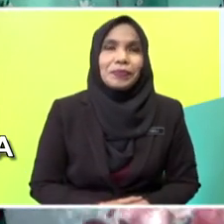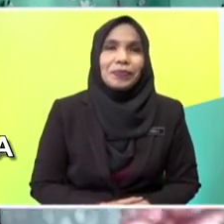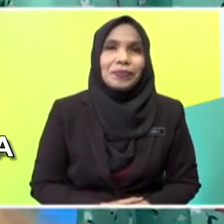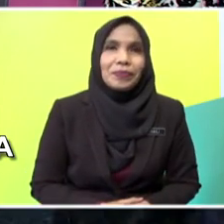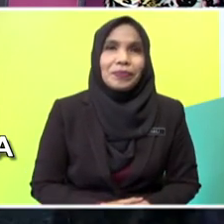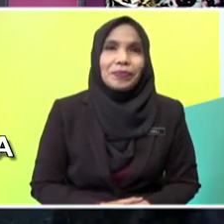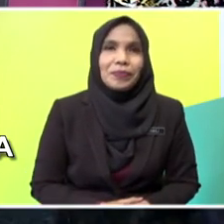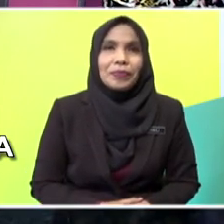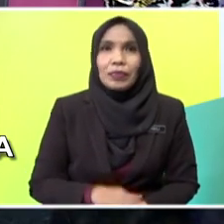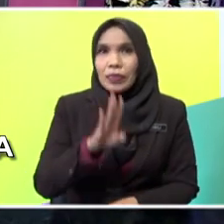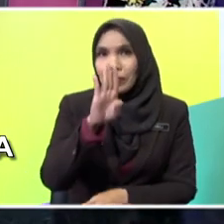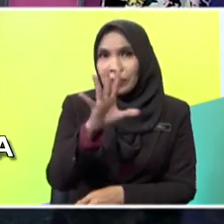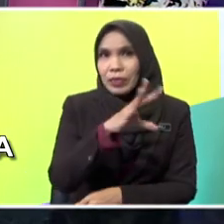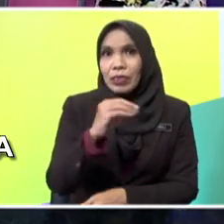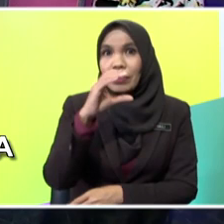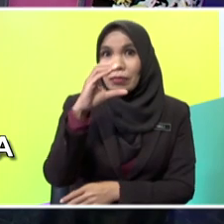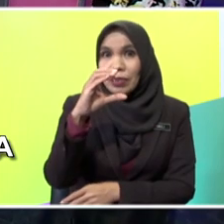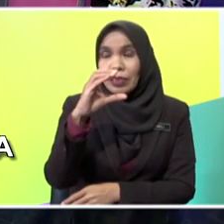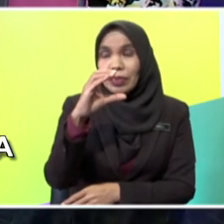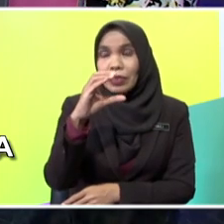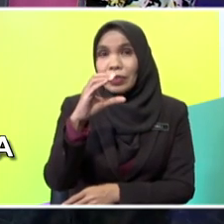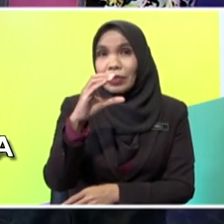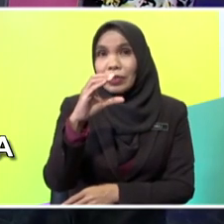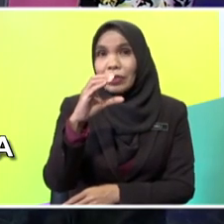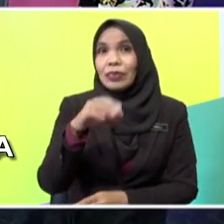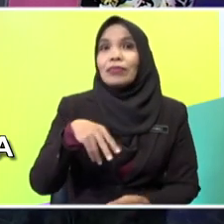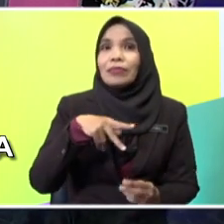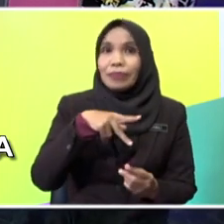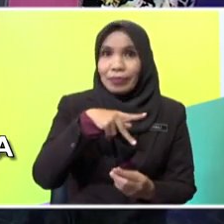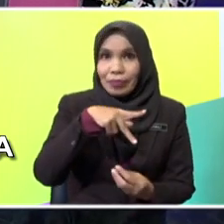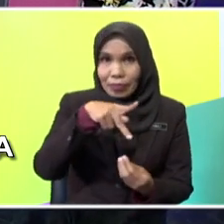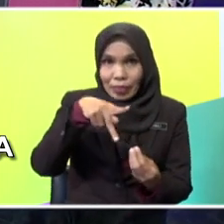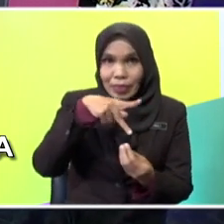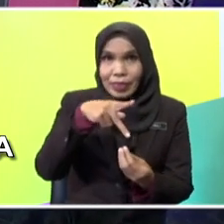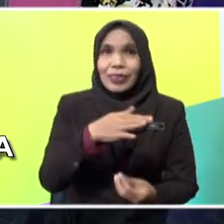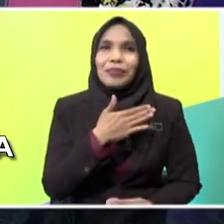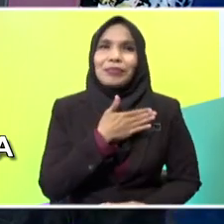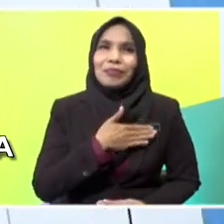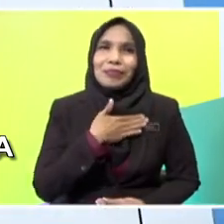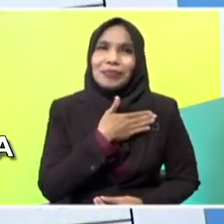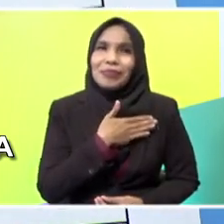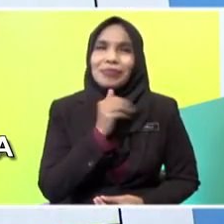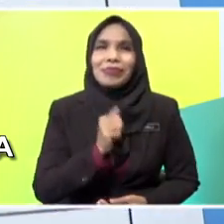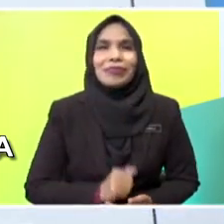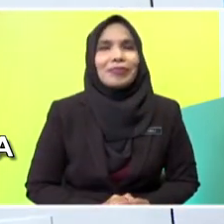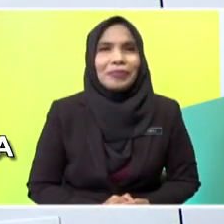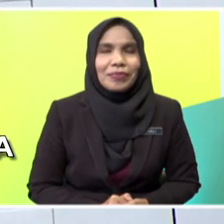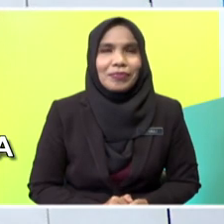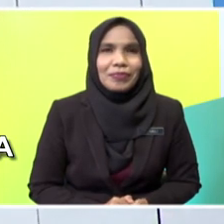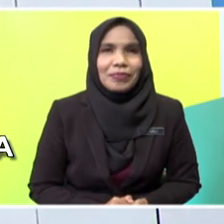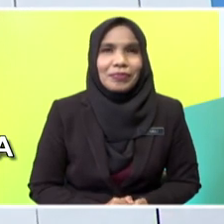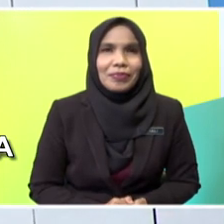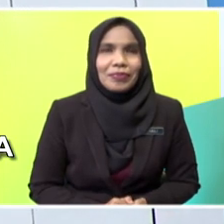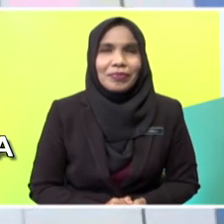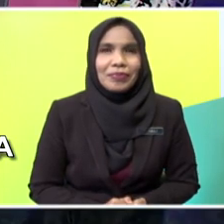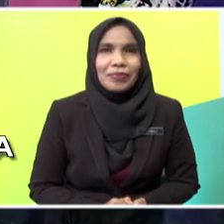B dan C itu mewakili keliling dada. Baik. Yang seterusnya?